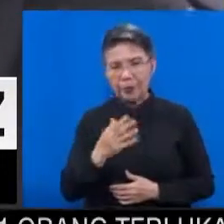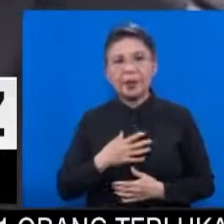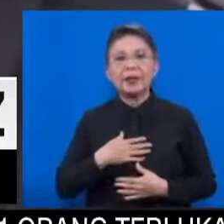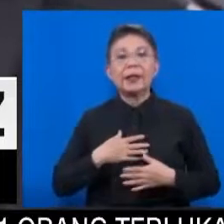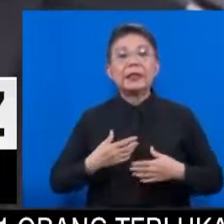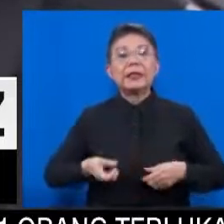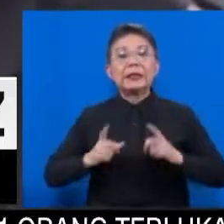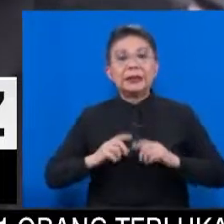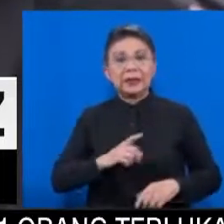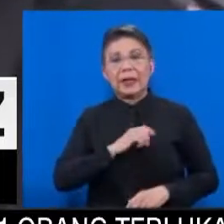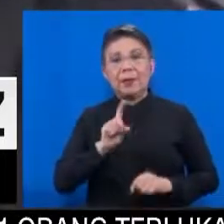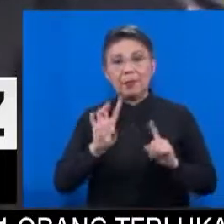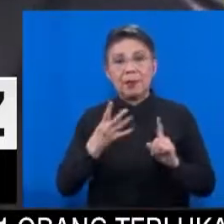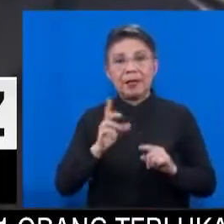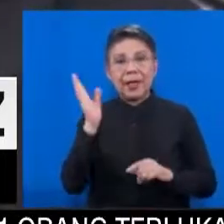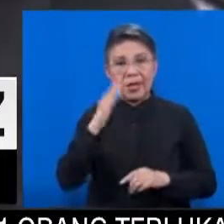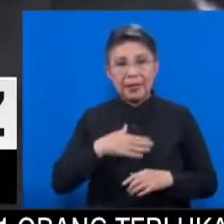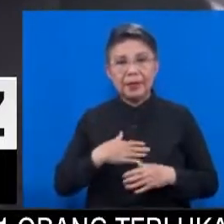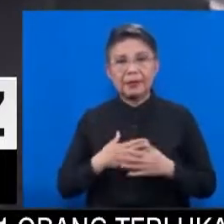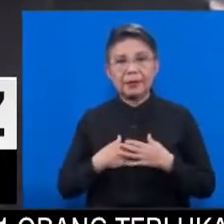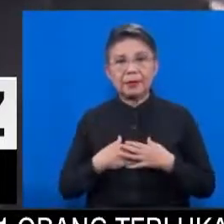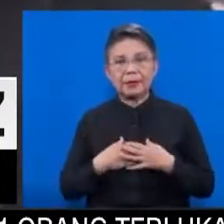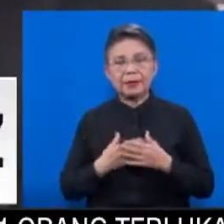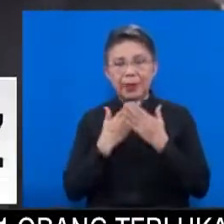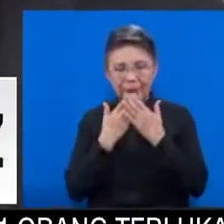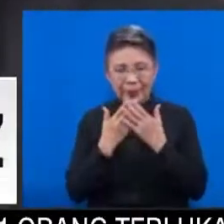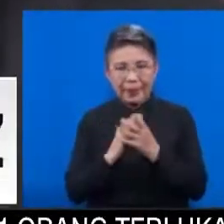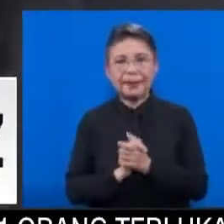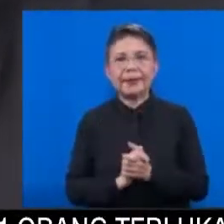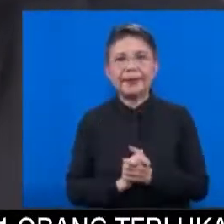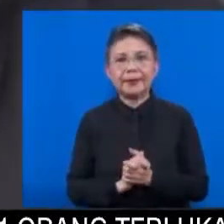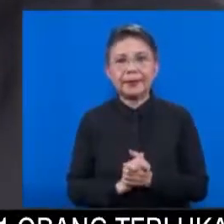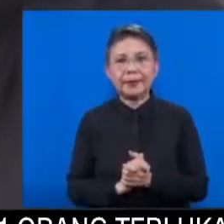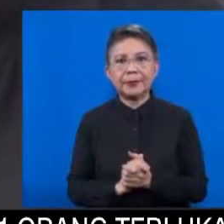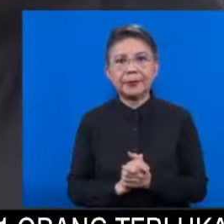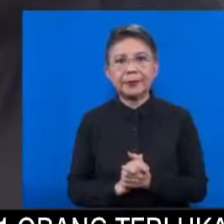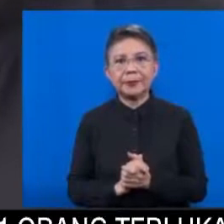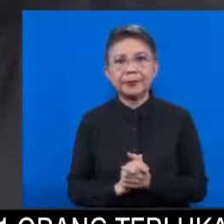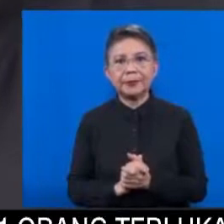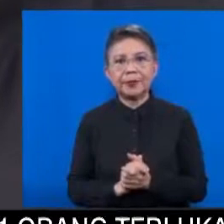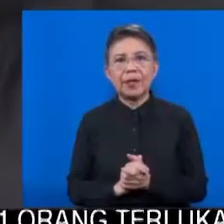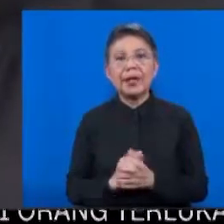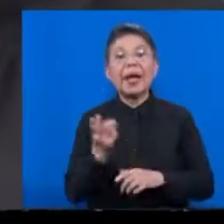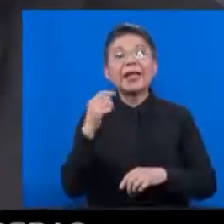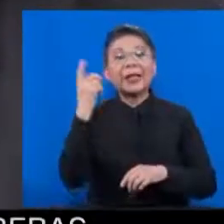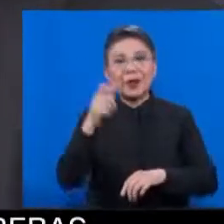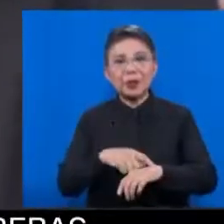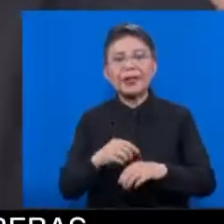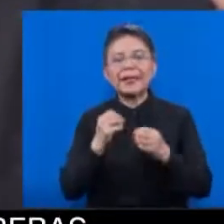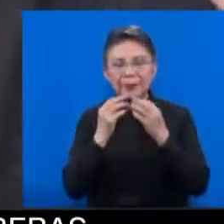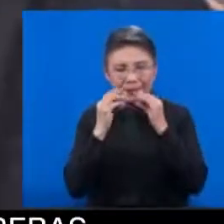selama 14 hari. Saya ucapkan terima kasih karena nanti ada waktunya saya bisa bicara